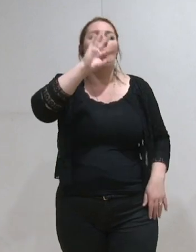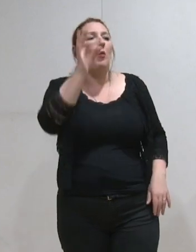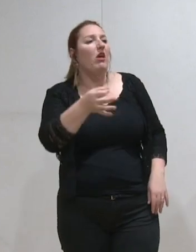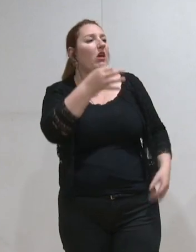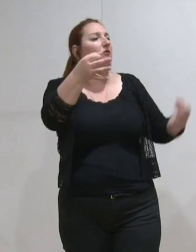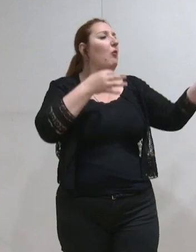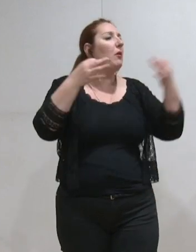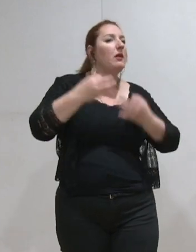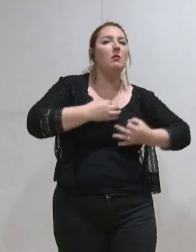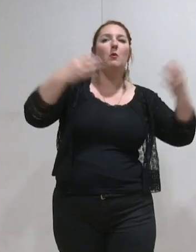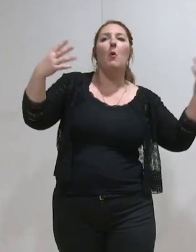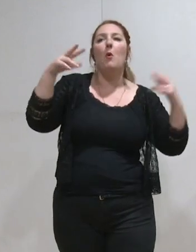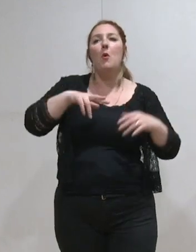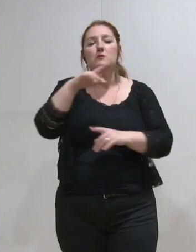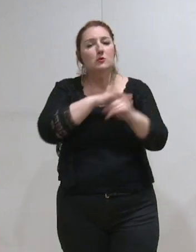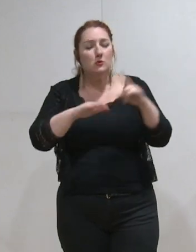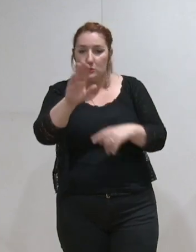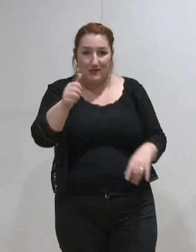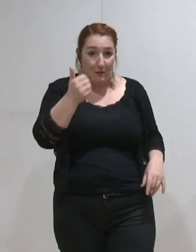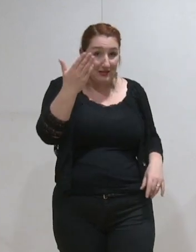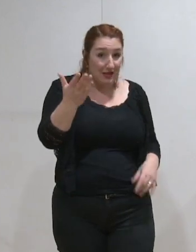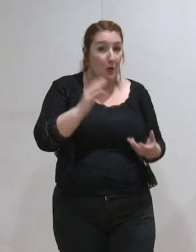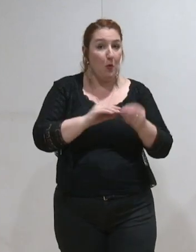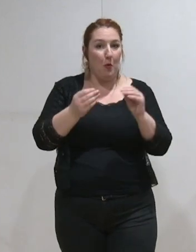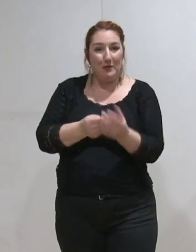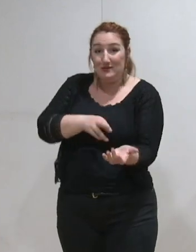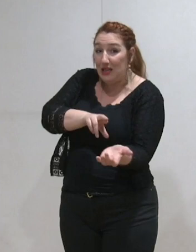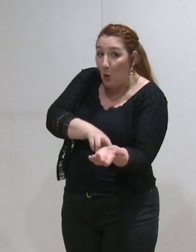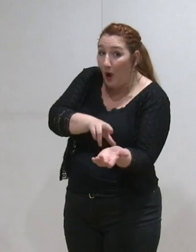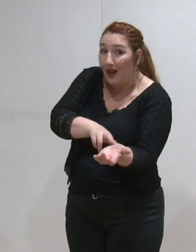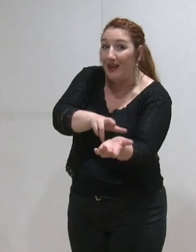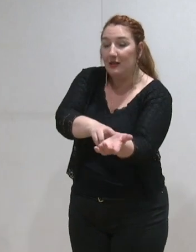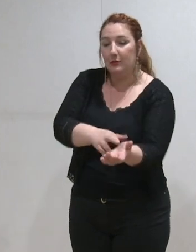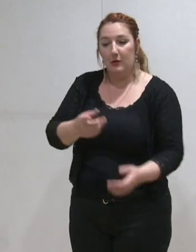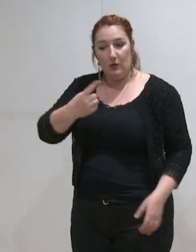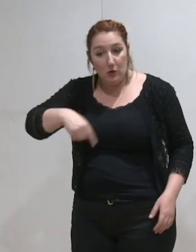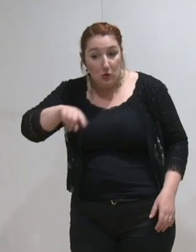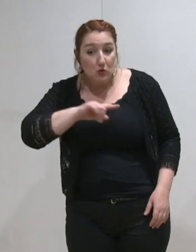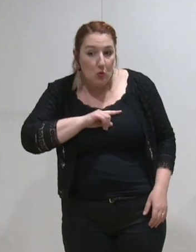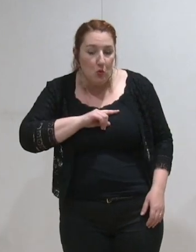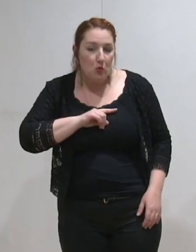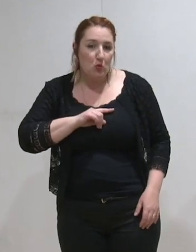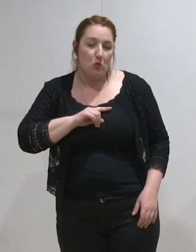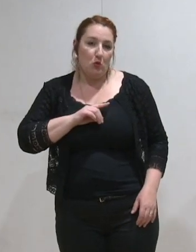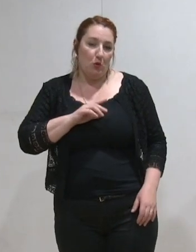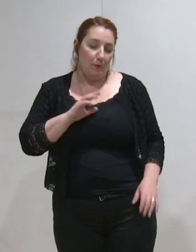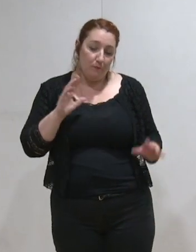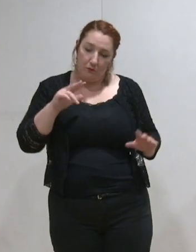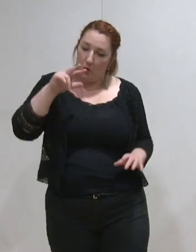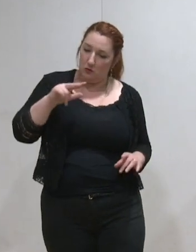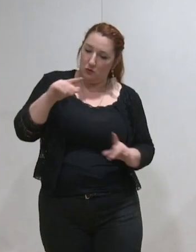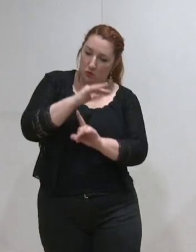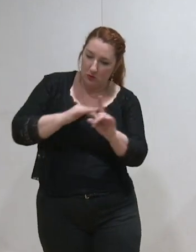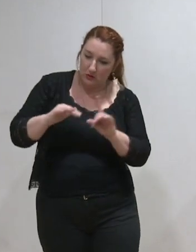logements sociaux ou c'est la question c'est le rythme lequel on construit et nous notre attachement à un logement